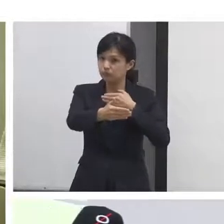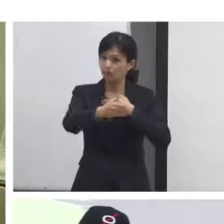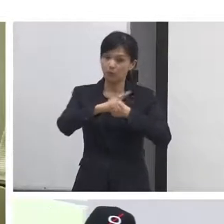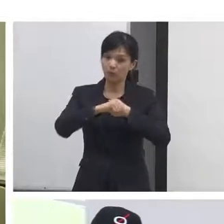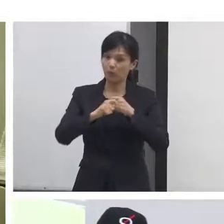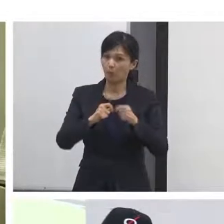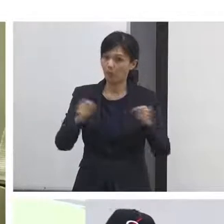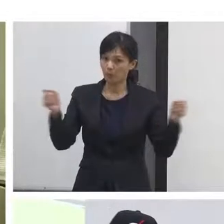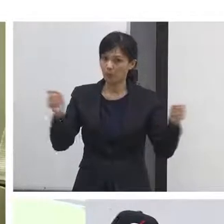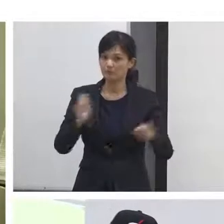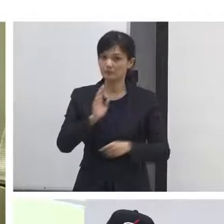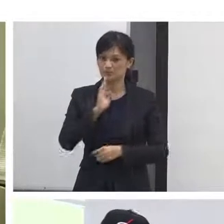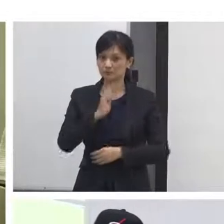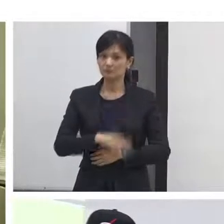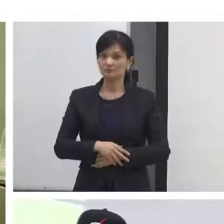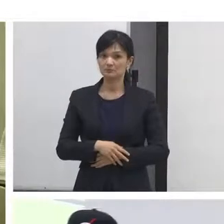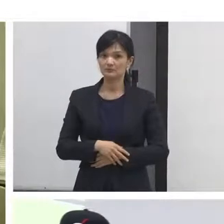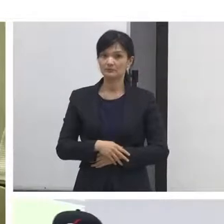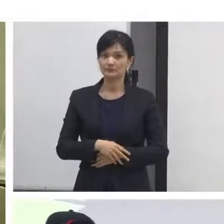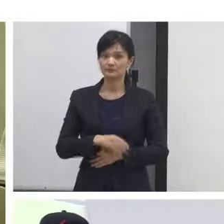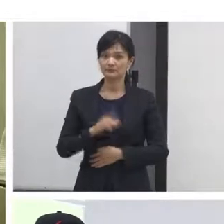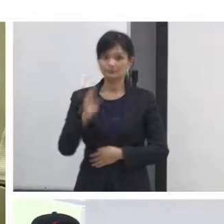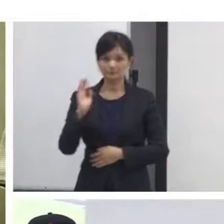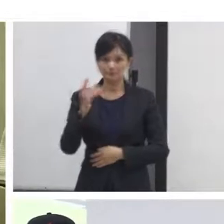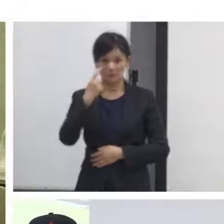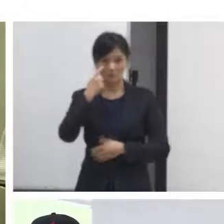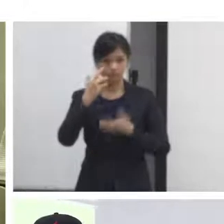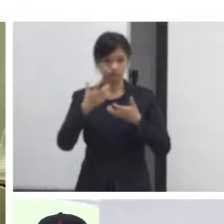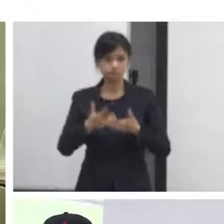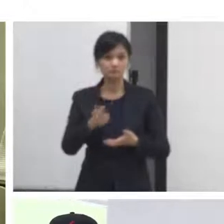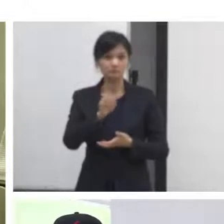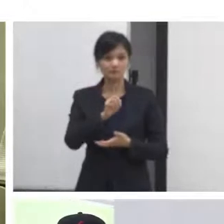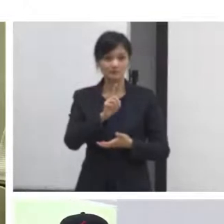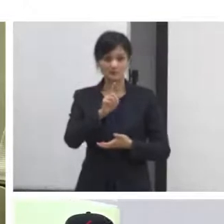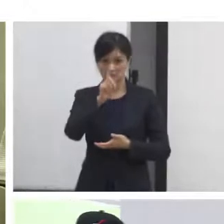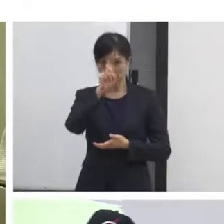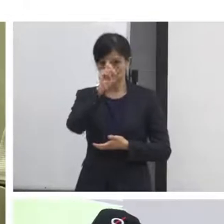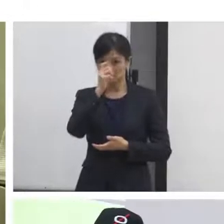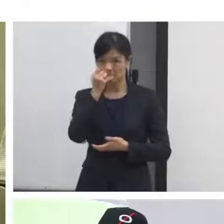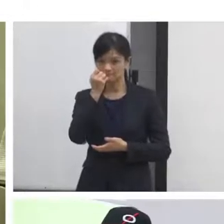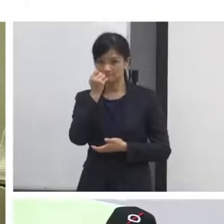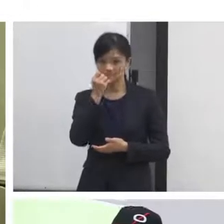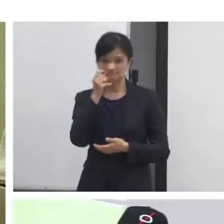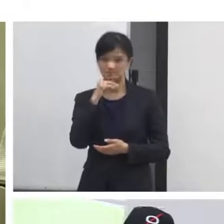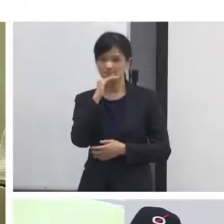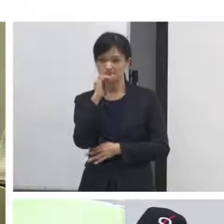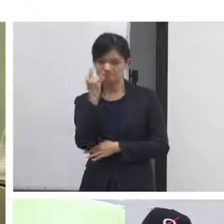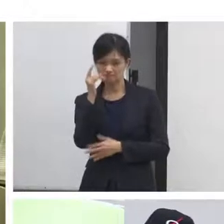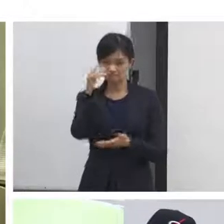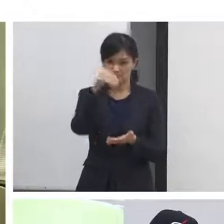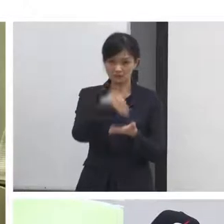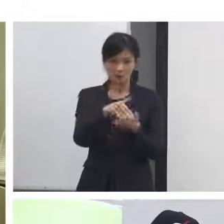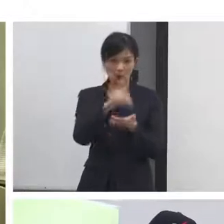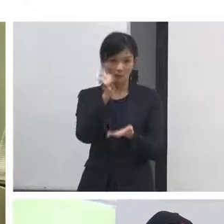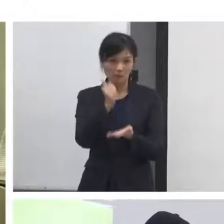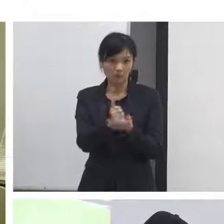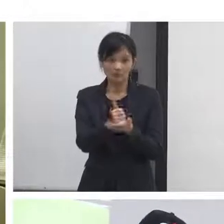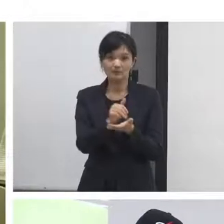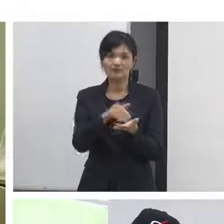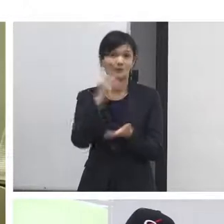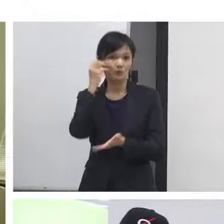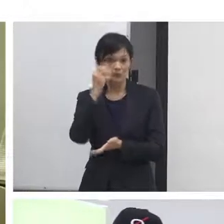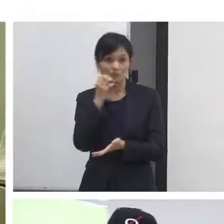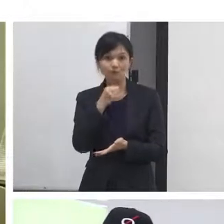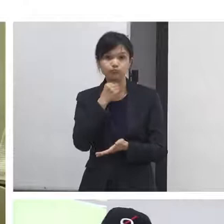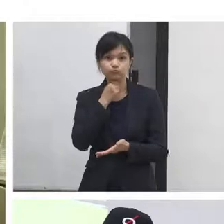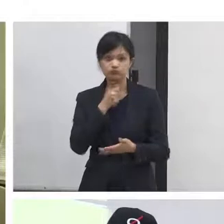但因为它只着眼点在说，他希望看到最后的结果，所以就变成他想办法压缩前面的时